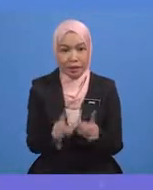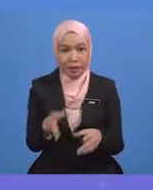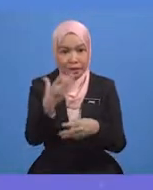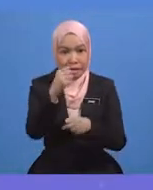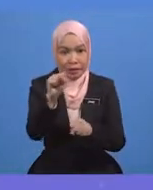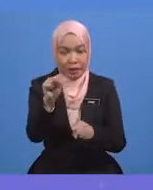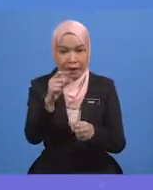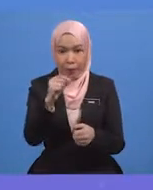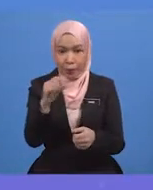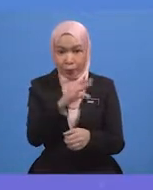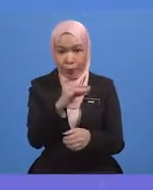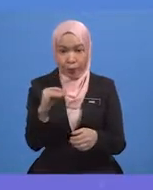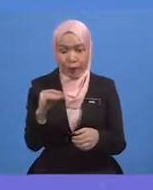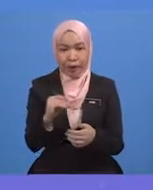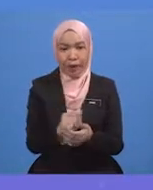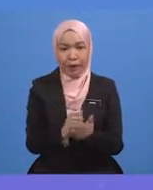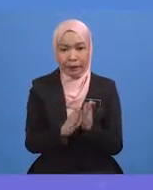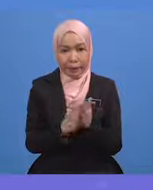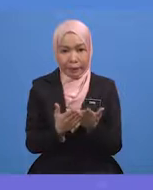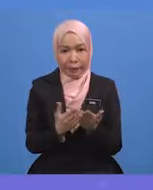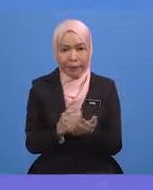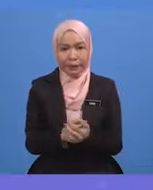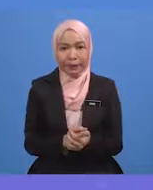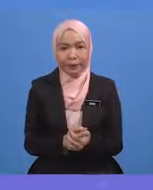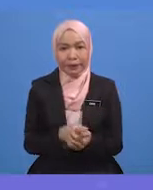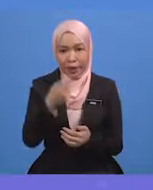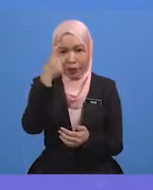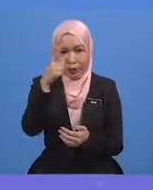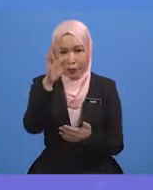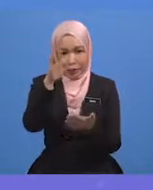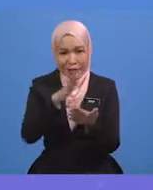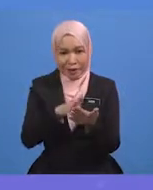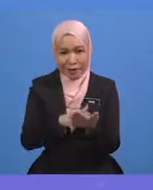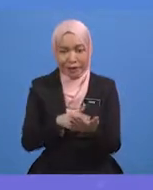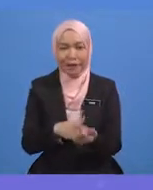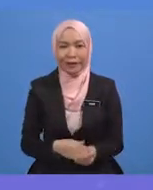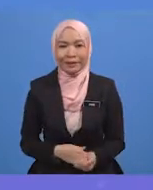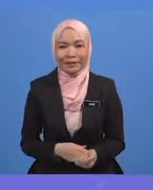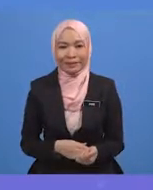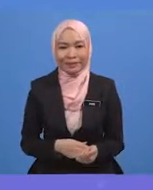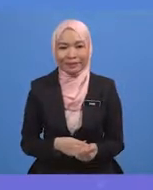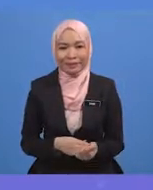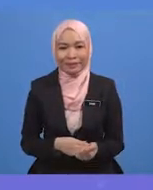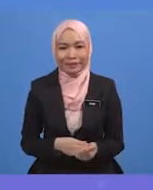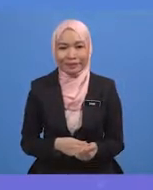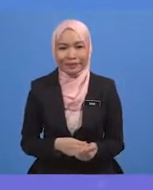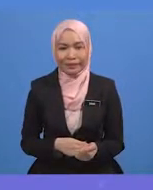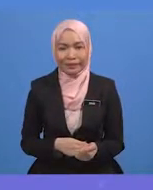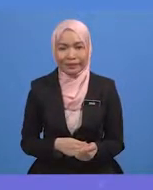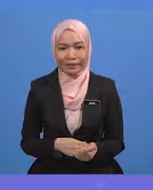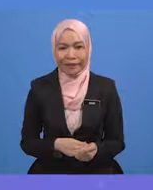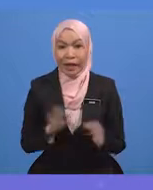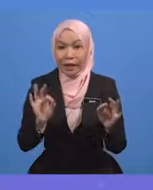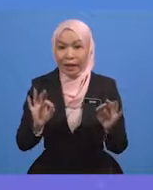dan pen untuk membuat catatan sepanjang pembelajaran kita pada hari ini. Sekiranya